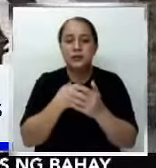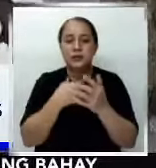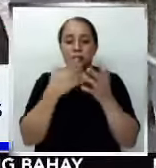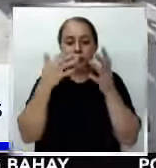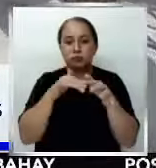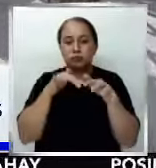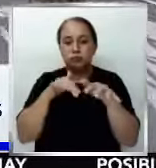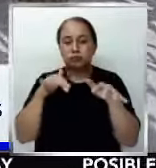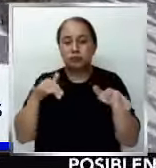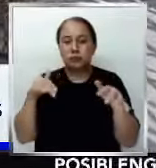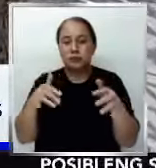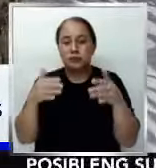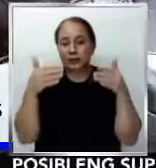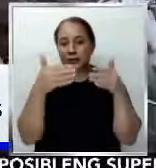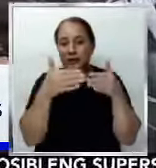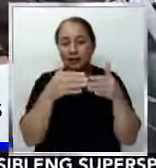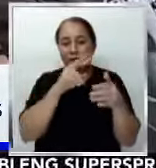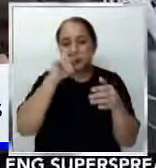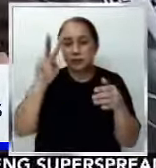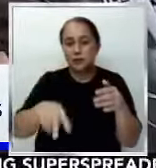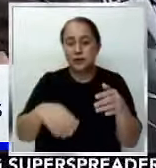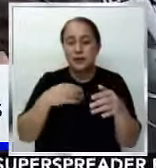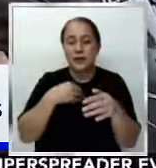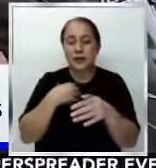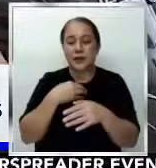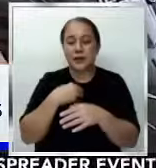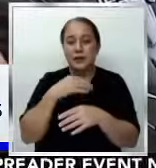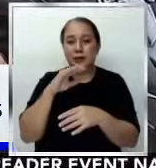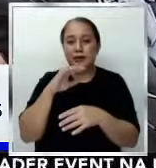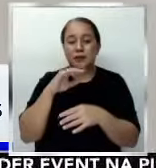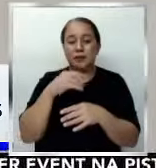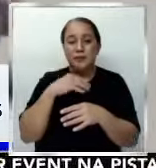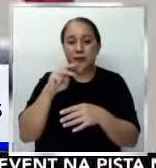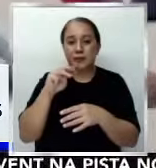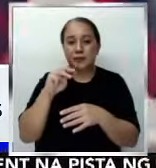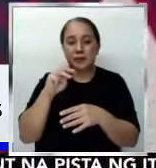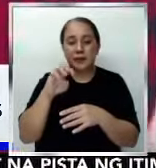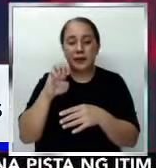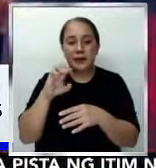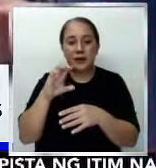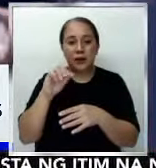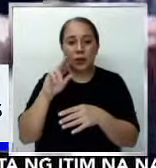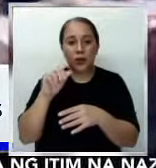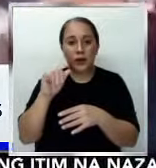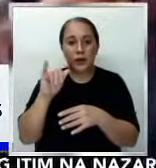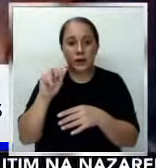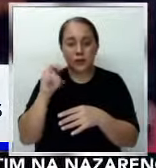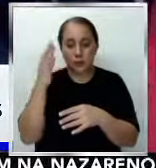may boundary ng Valenzuela at may Kawayan kung saan may checkpoint din ang PNP.